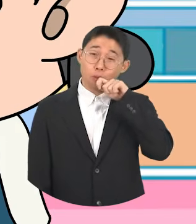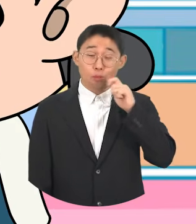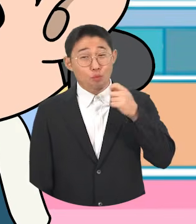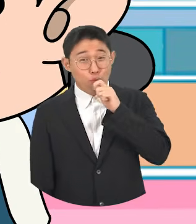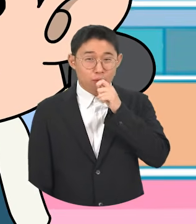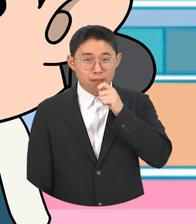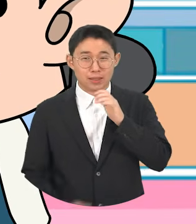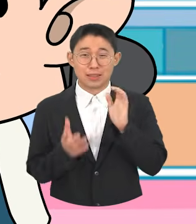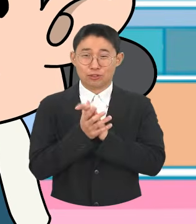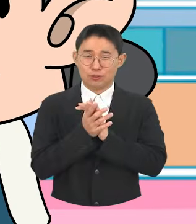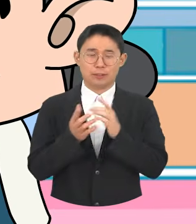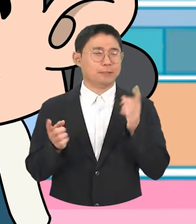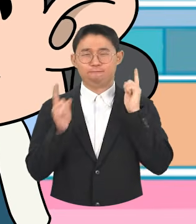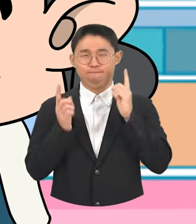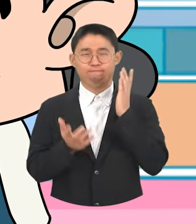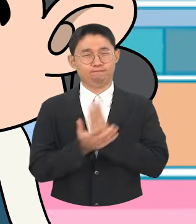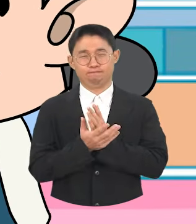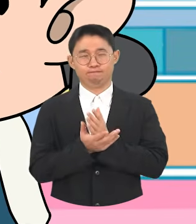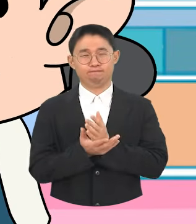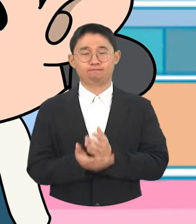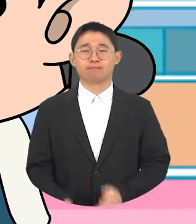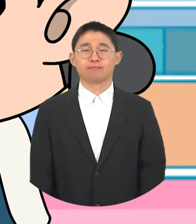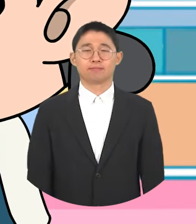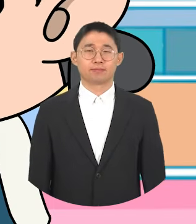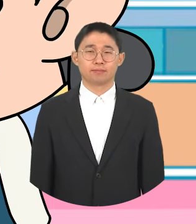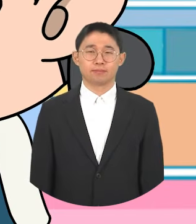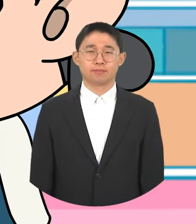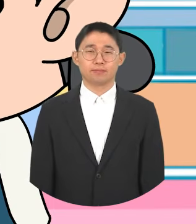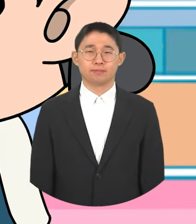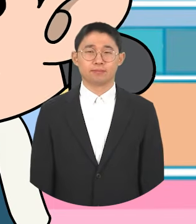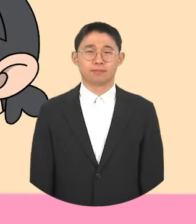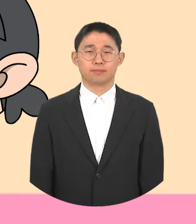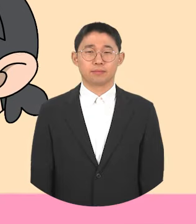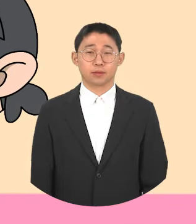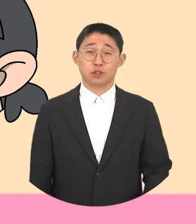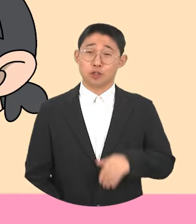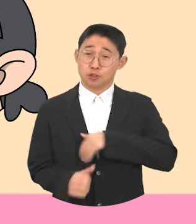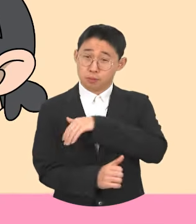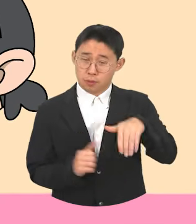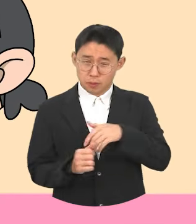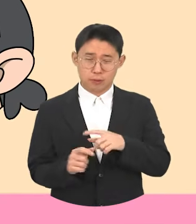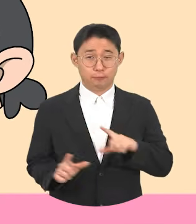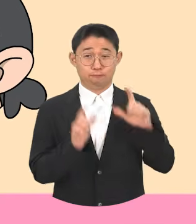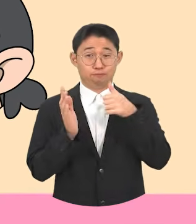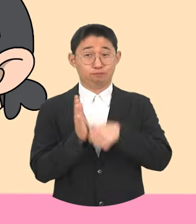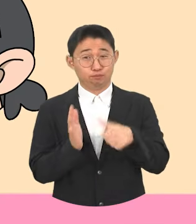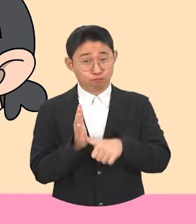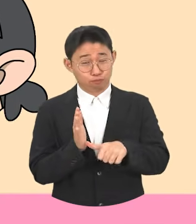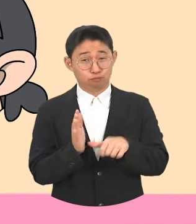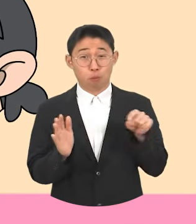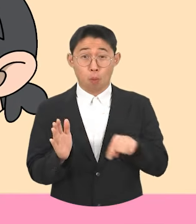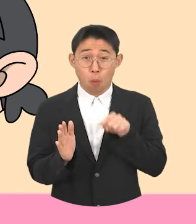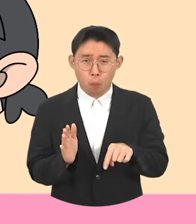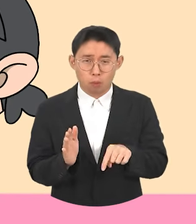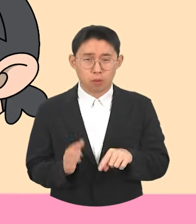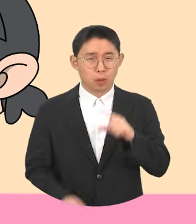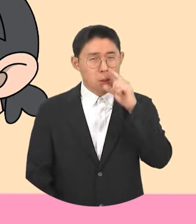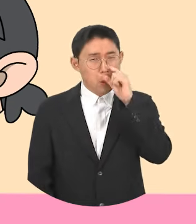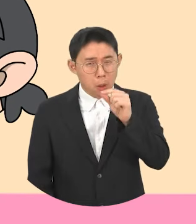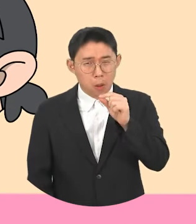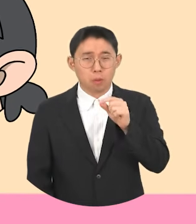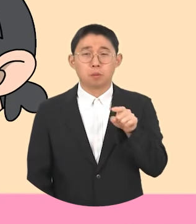입에 물거나 빨지 말고 친구와도 장난치지 않아요. 그럼 우리 주변에 있는 생활용품